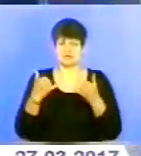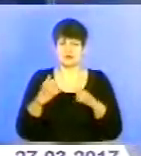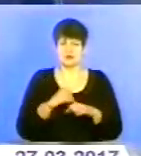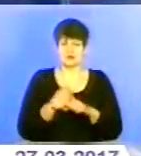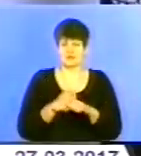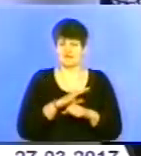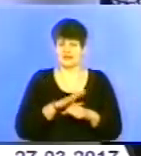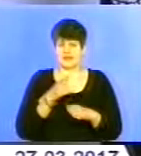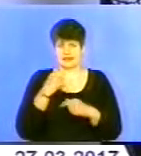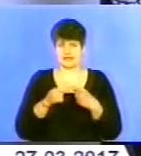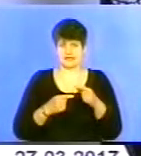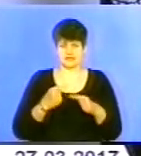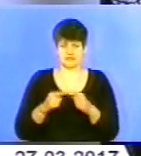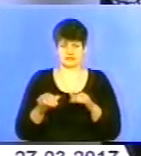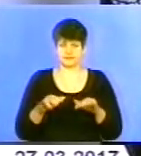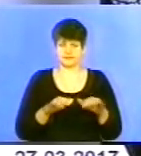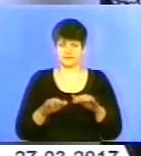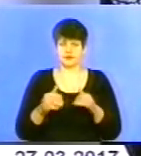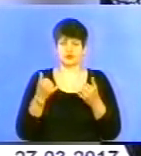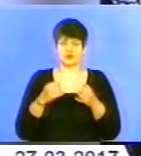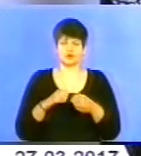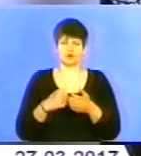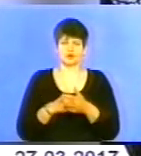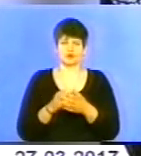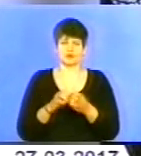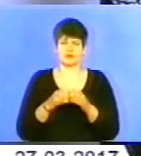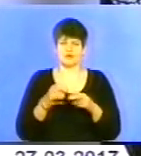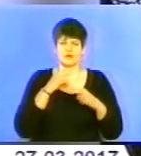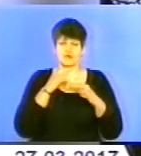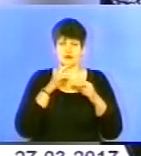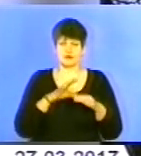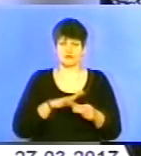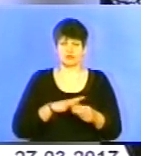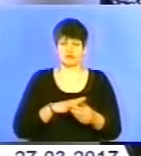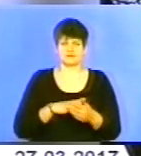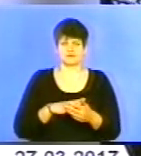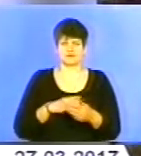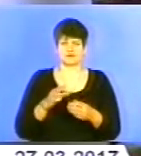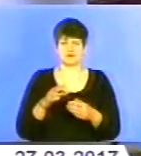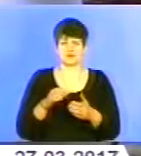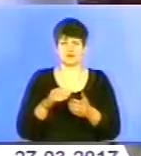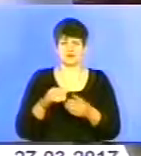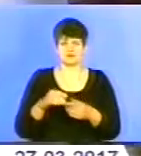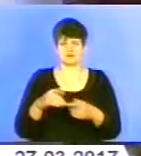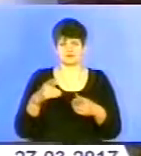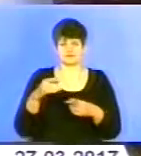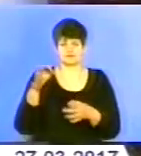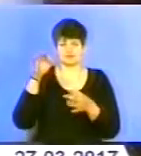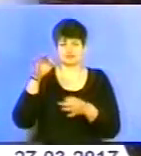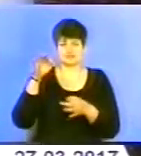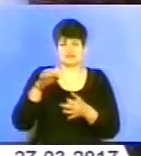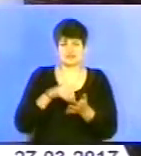у нетрадиційний спосіб. Сьогодні до проблеми привертали увагу громадськості опудалом із свинячою головою із